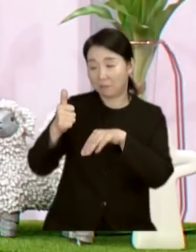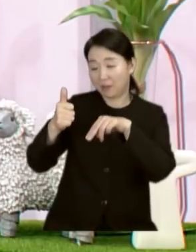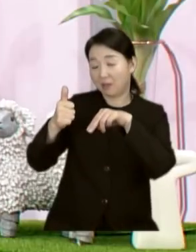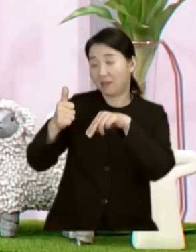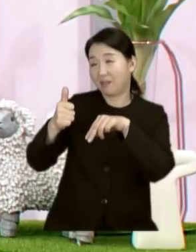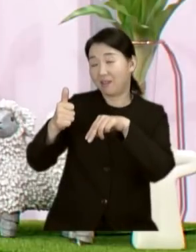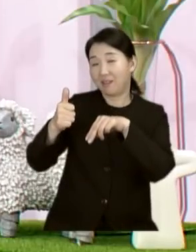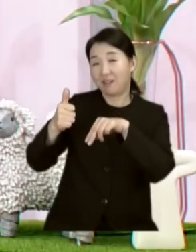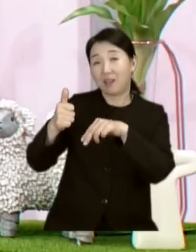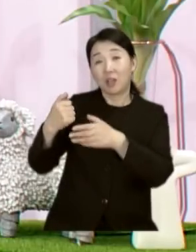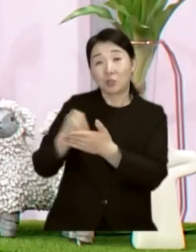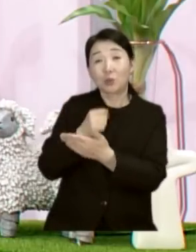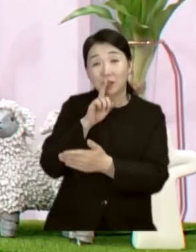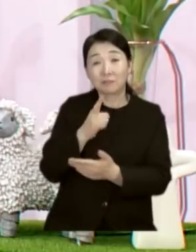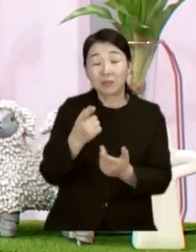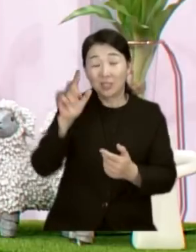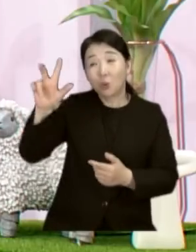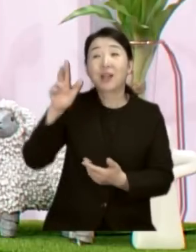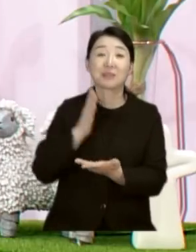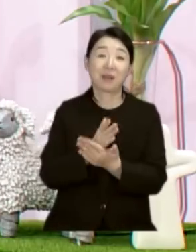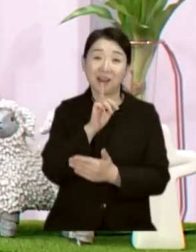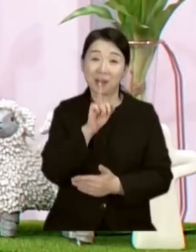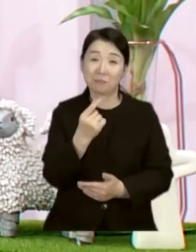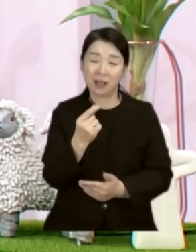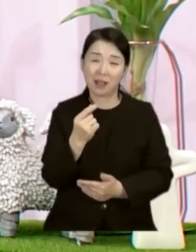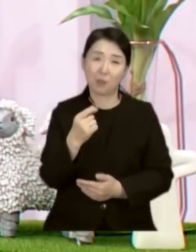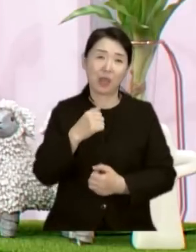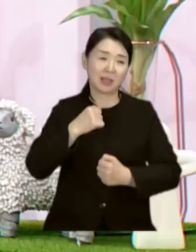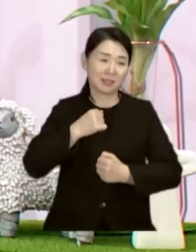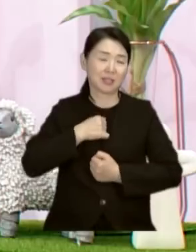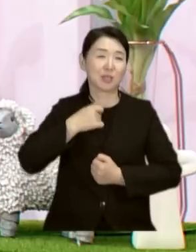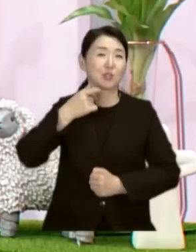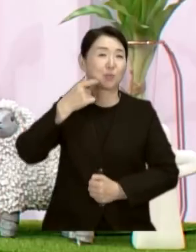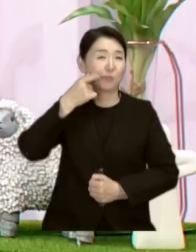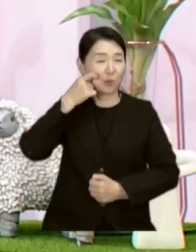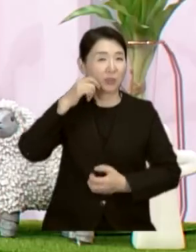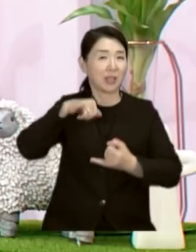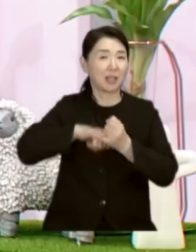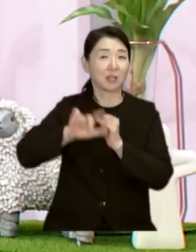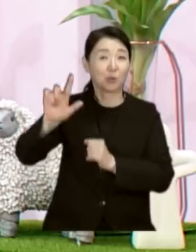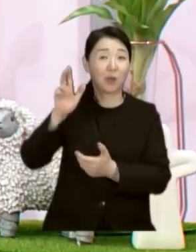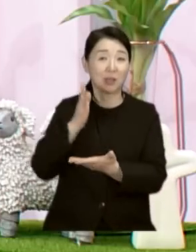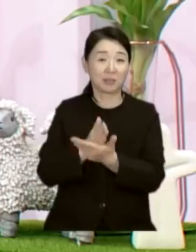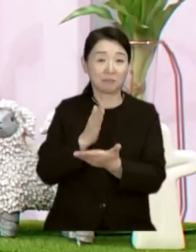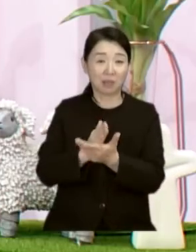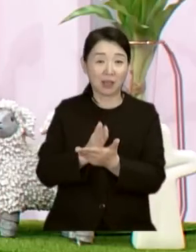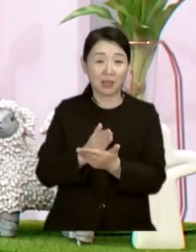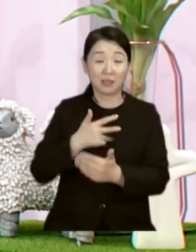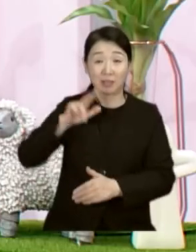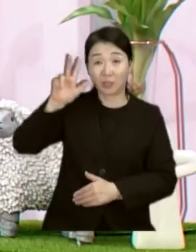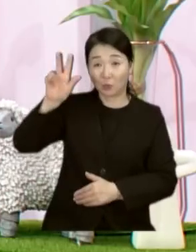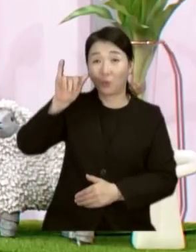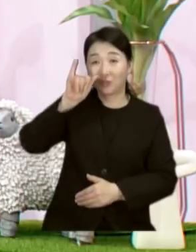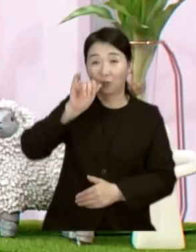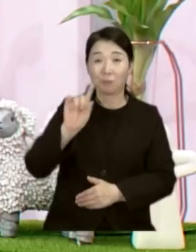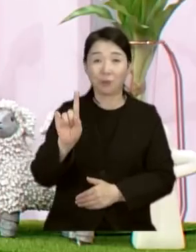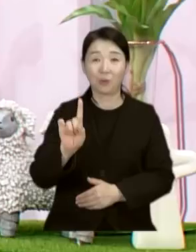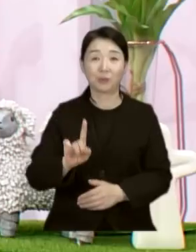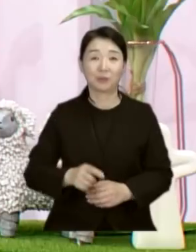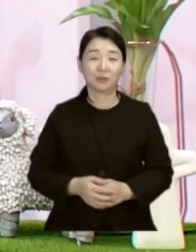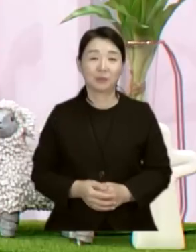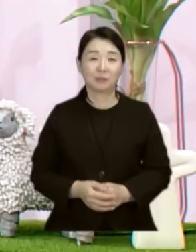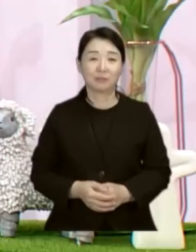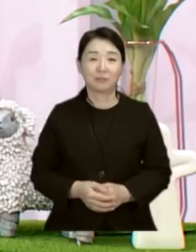하나님 앞에 감히 서운하지 말라고 하셨잖아요. 지키지 못할 그 약속은. 근데 저는 감히 서운한 게